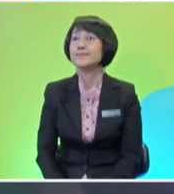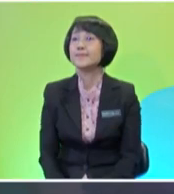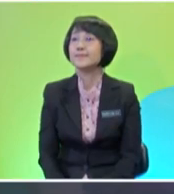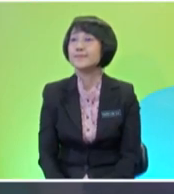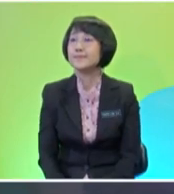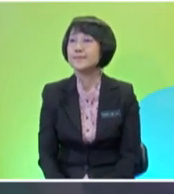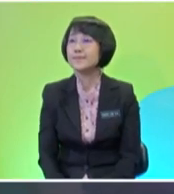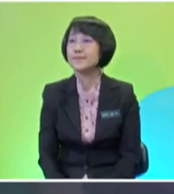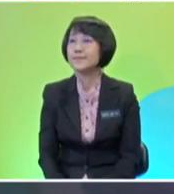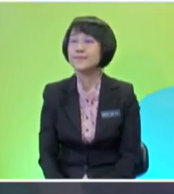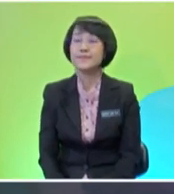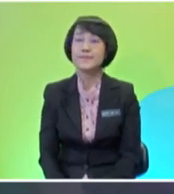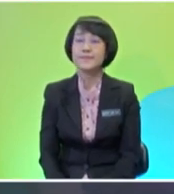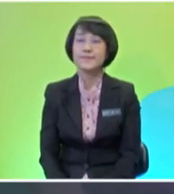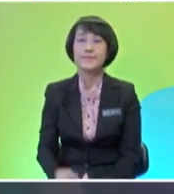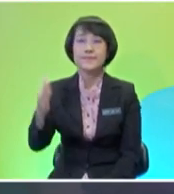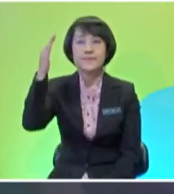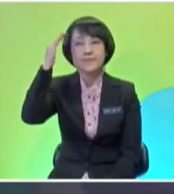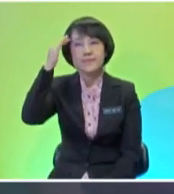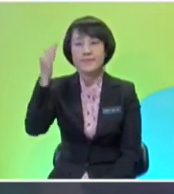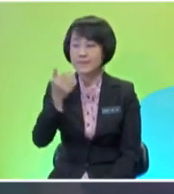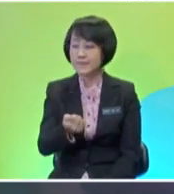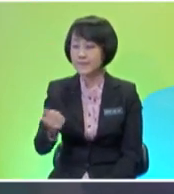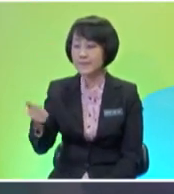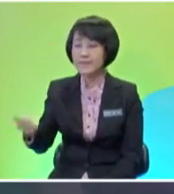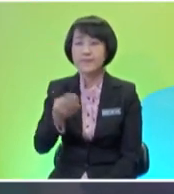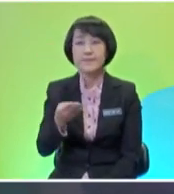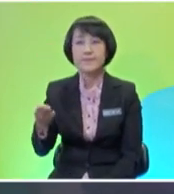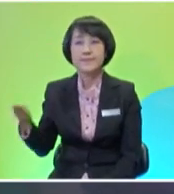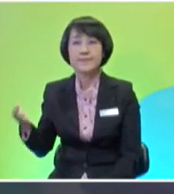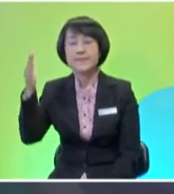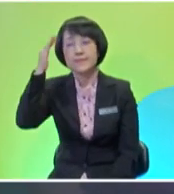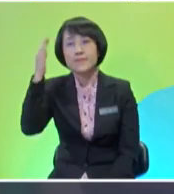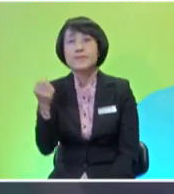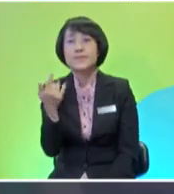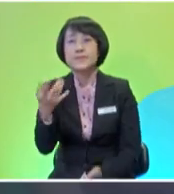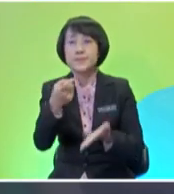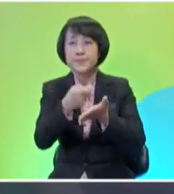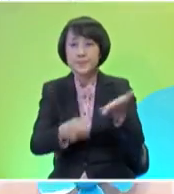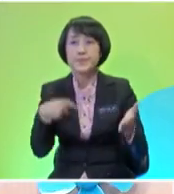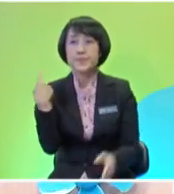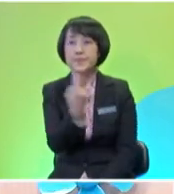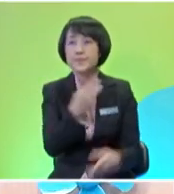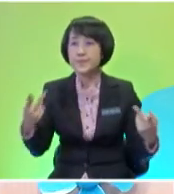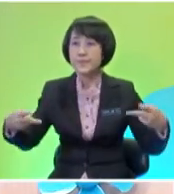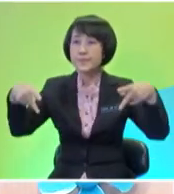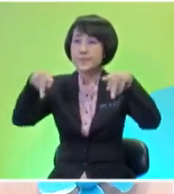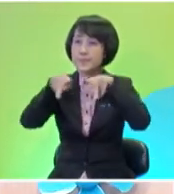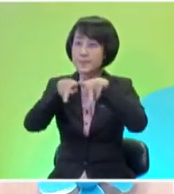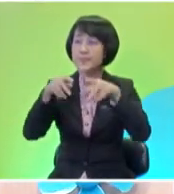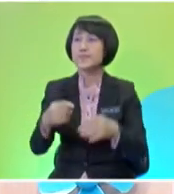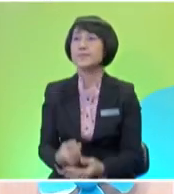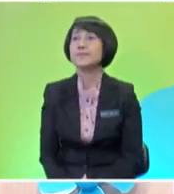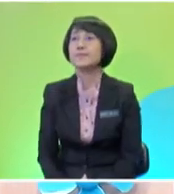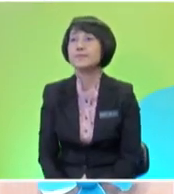lihat kat sini. Macam tadi cikgu cakap, kita nak tahu peralatan dan bahan, nak kenal. Okey, kita kena tahu berapa kos yang kita perlukan untuk buat kipas solar ni. Okey, kalau Irfan boleh